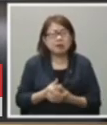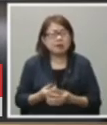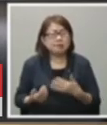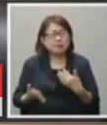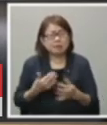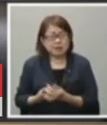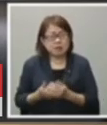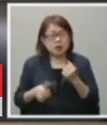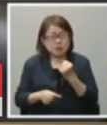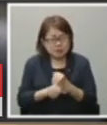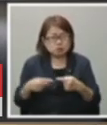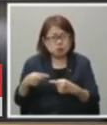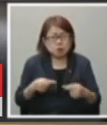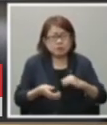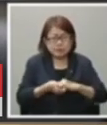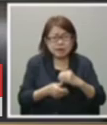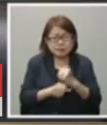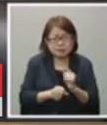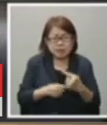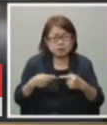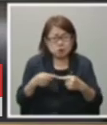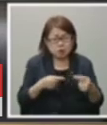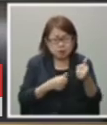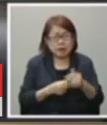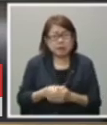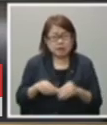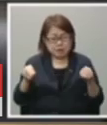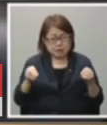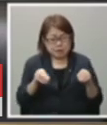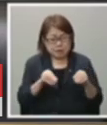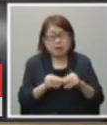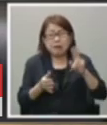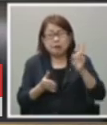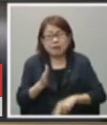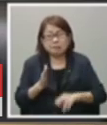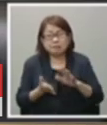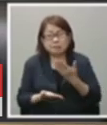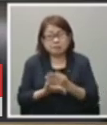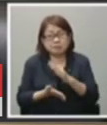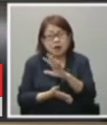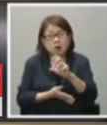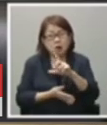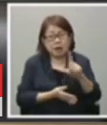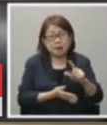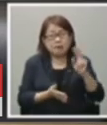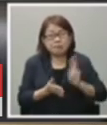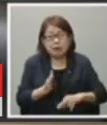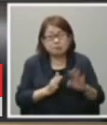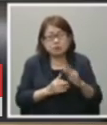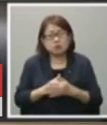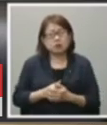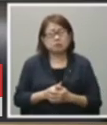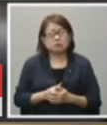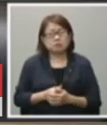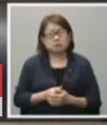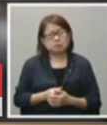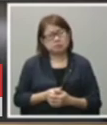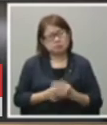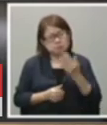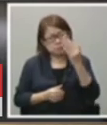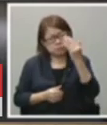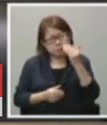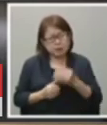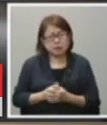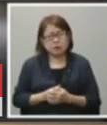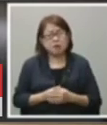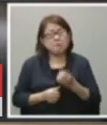าถึงเวลาจะต้องปรับอีก500ล้านบาทนะครับก็ไม่ต้องปรับเขาก็อ้างนะครับว่ามี